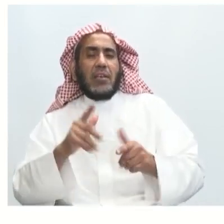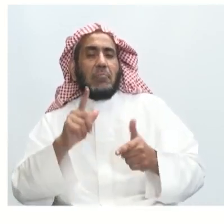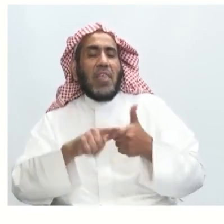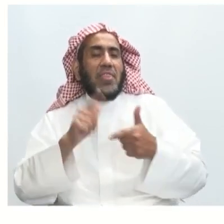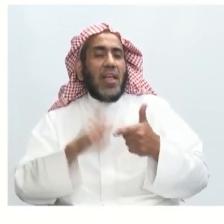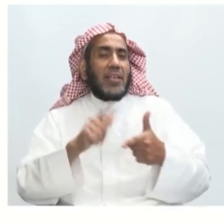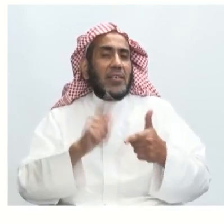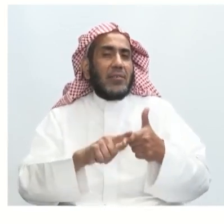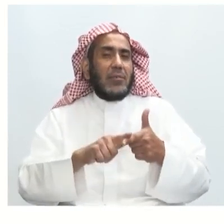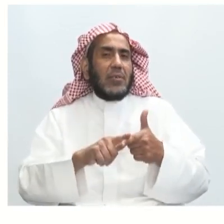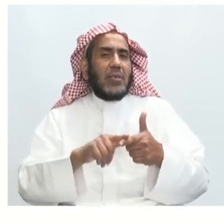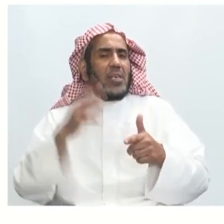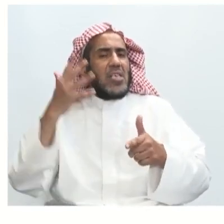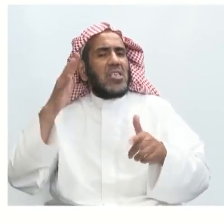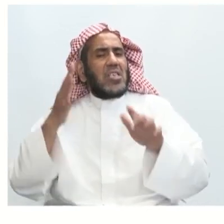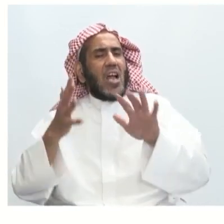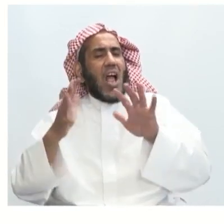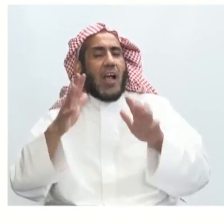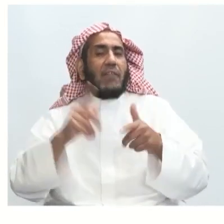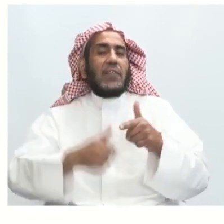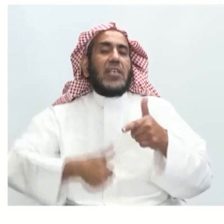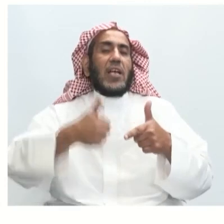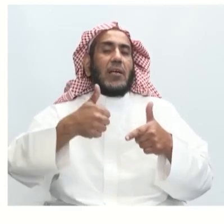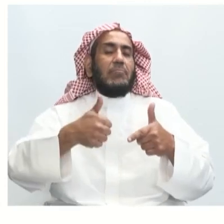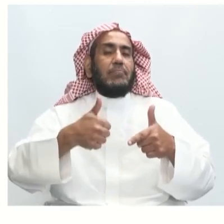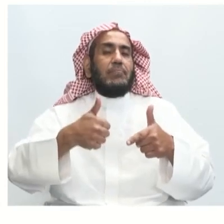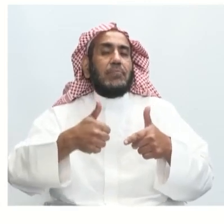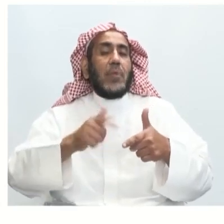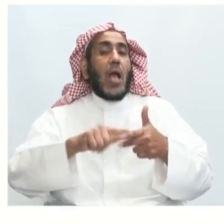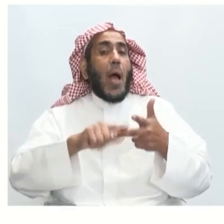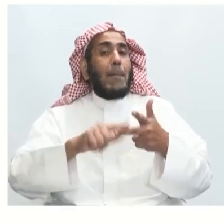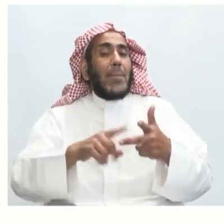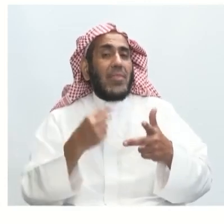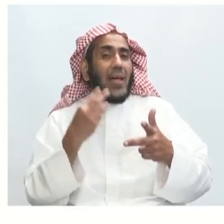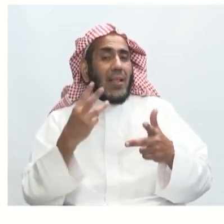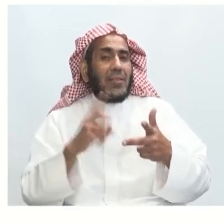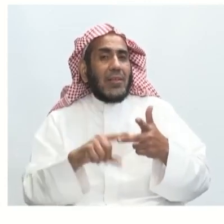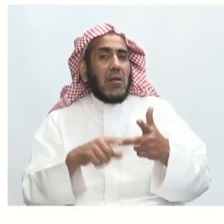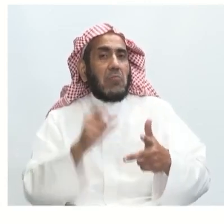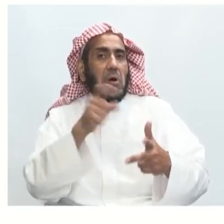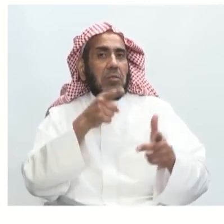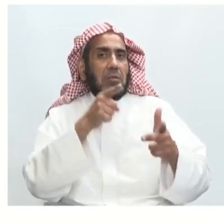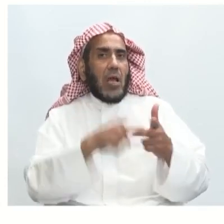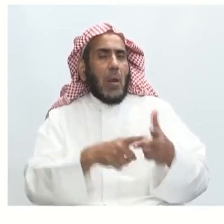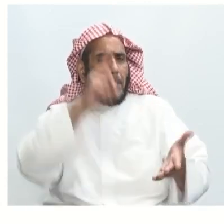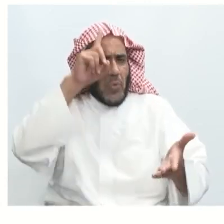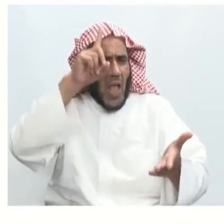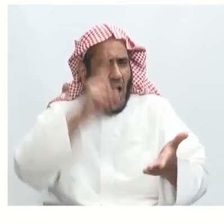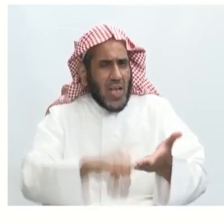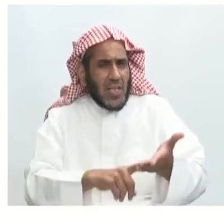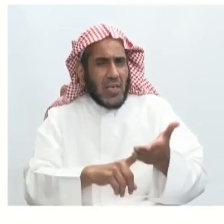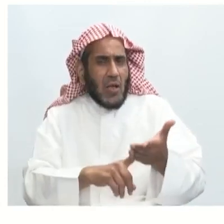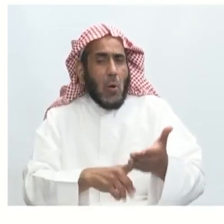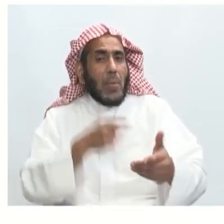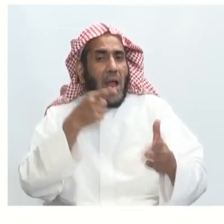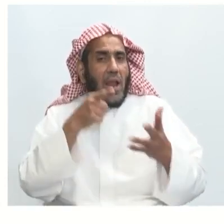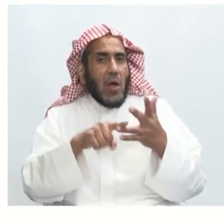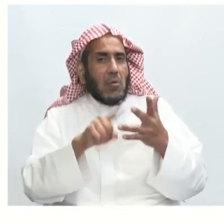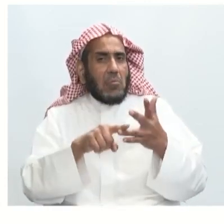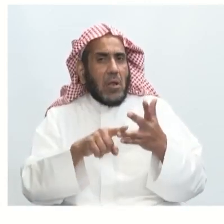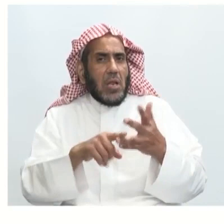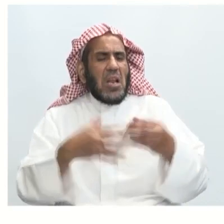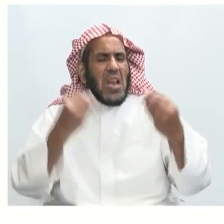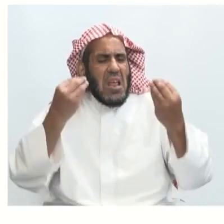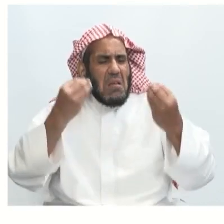كان الثاني شاكا في نجاحه اما الثالث فقد كان متاكدا من انه